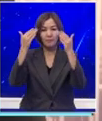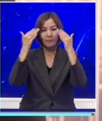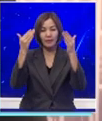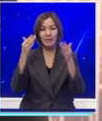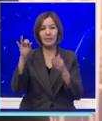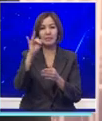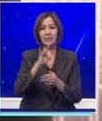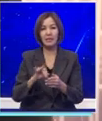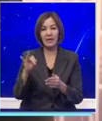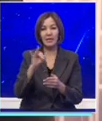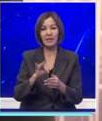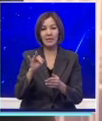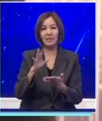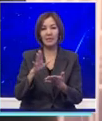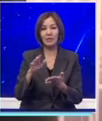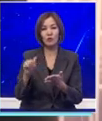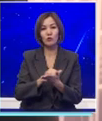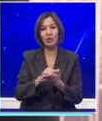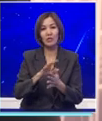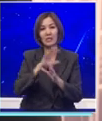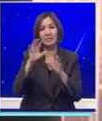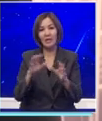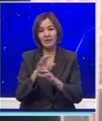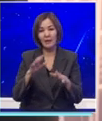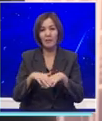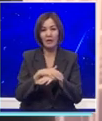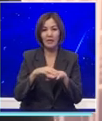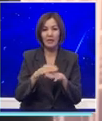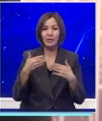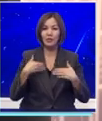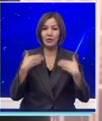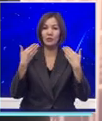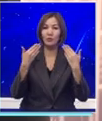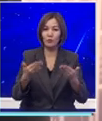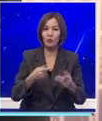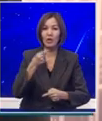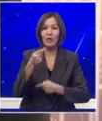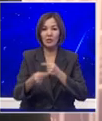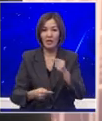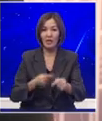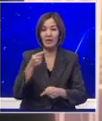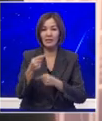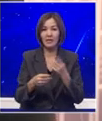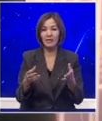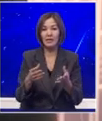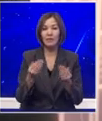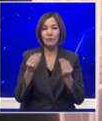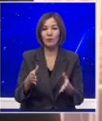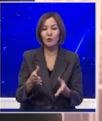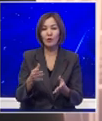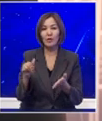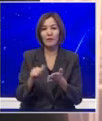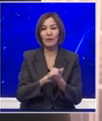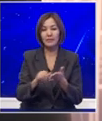куәсі болған құжаттарды сақтап, халыққа жеткізіп отырған архивистеріміздің бүгінгі кәсіби мерекесі құтты болсын.